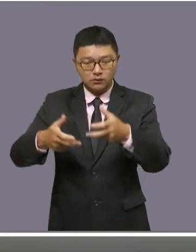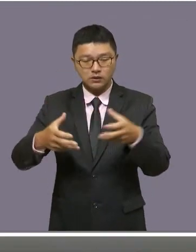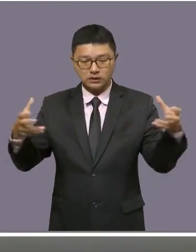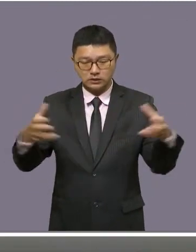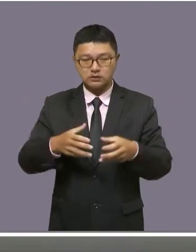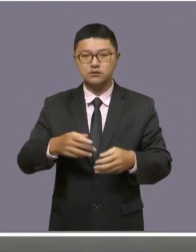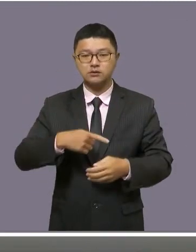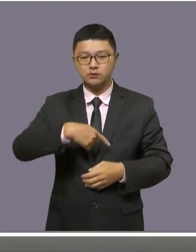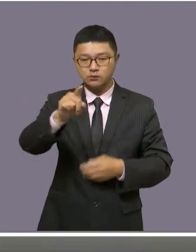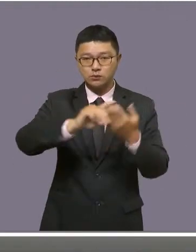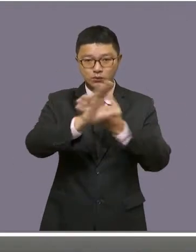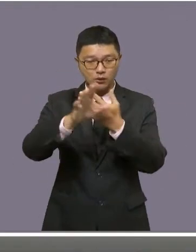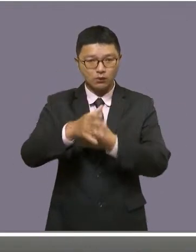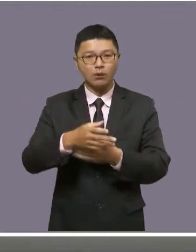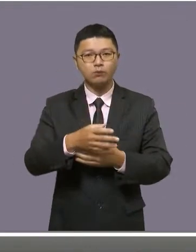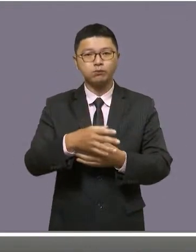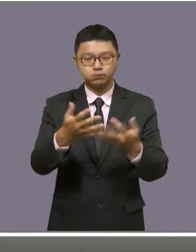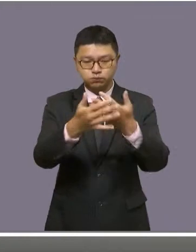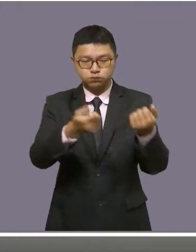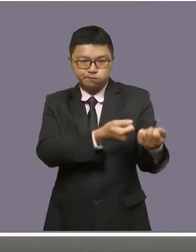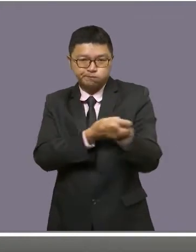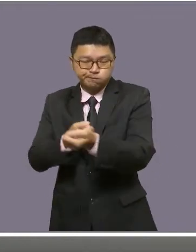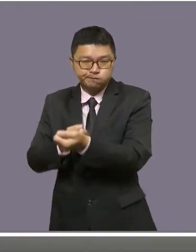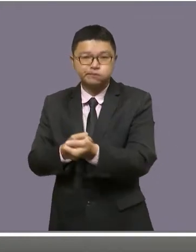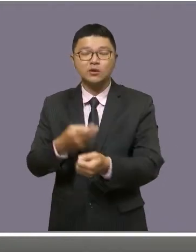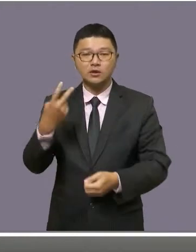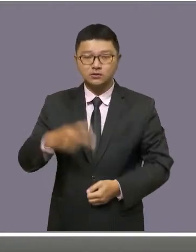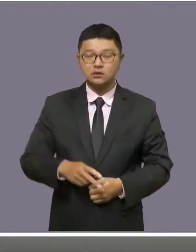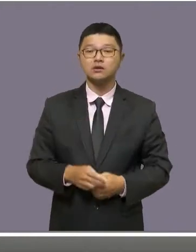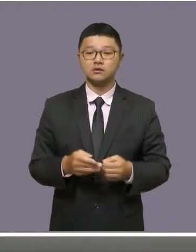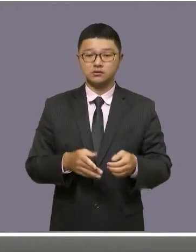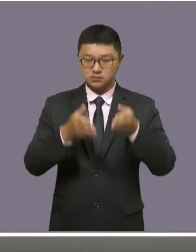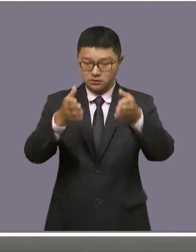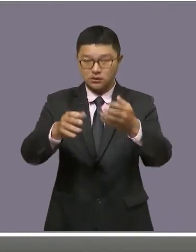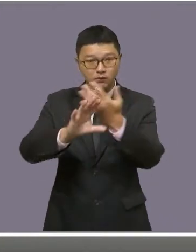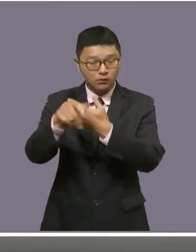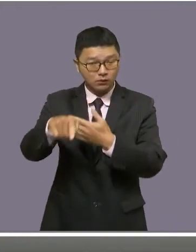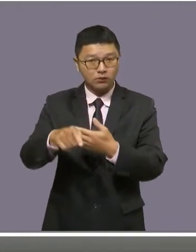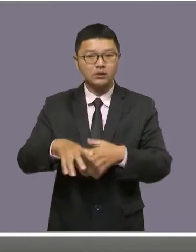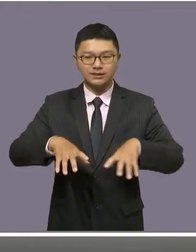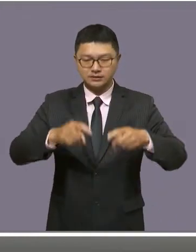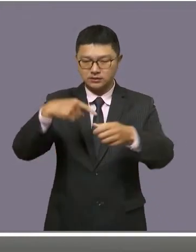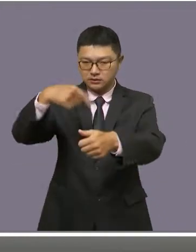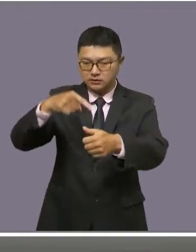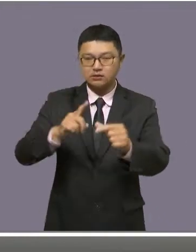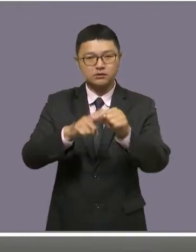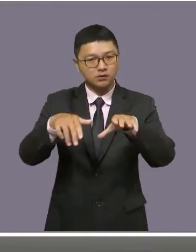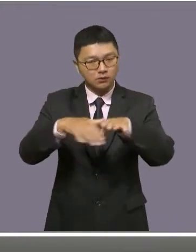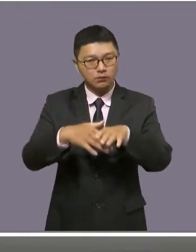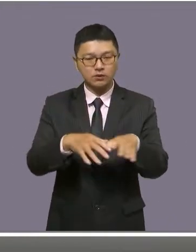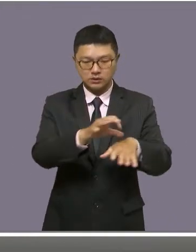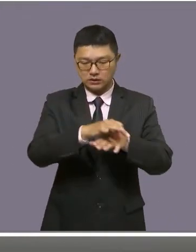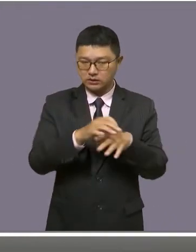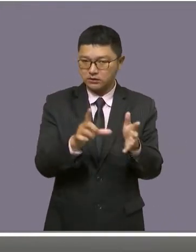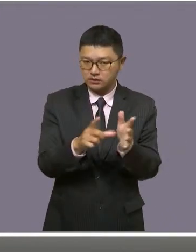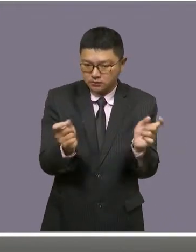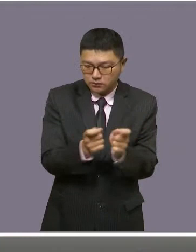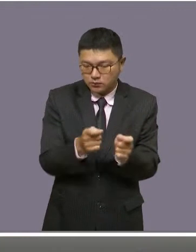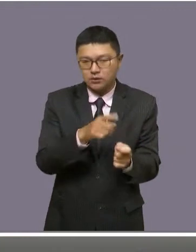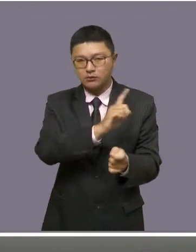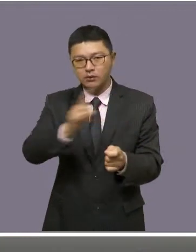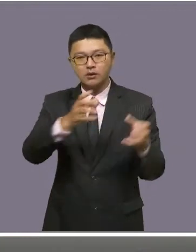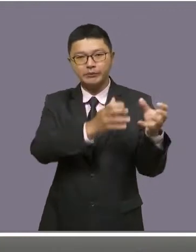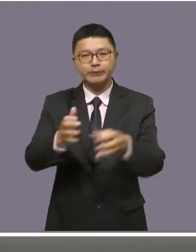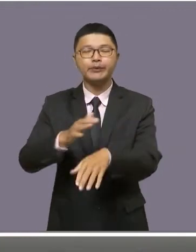做一些招生，还有在海外设华语训练的这样的班别短程的课程等等那我们的